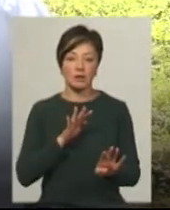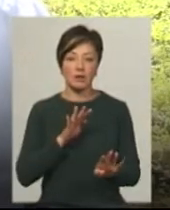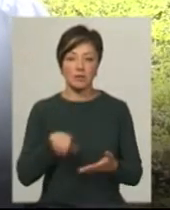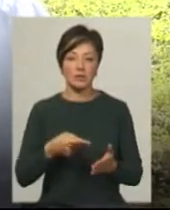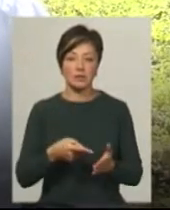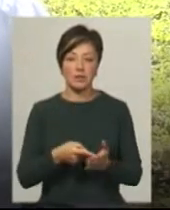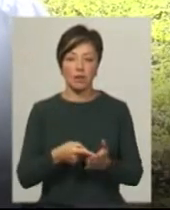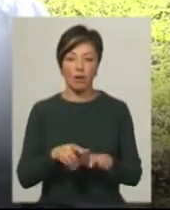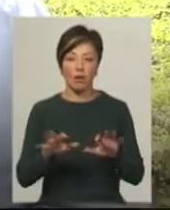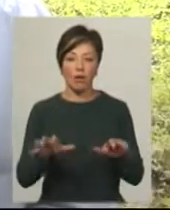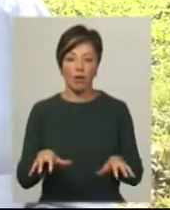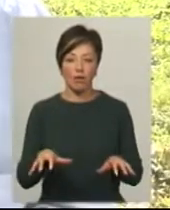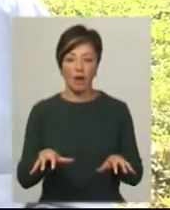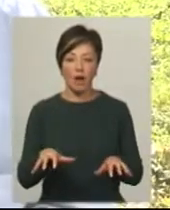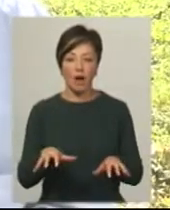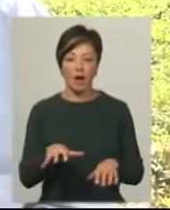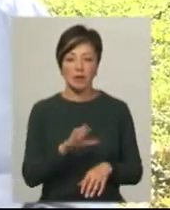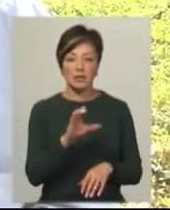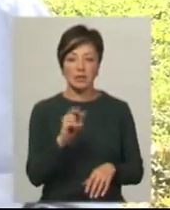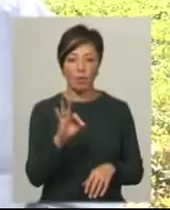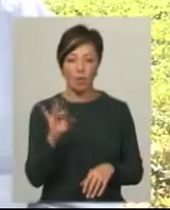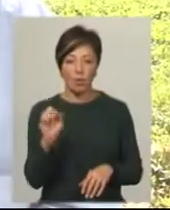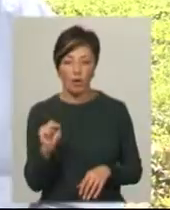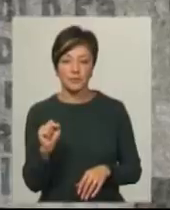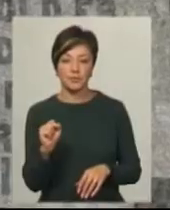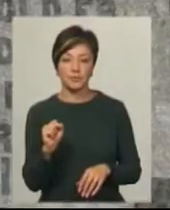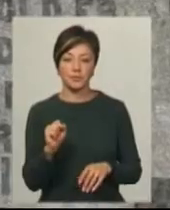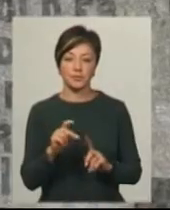міський голова Микола Сікора,